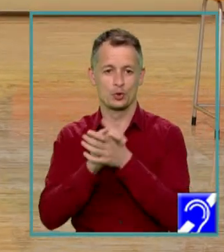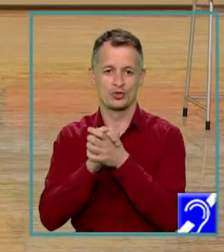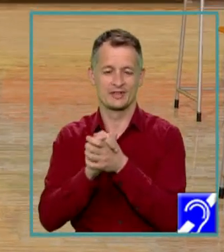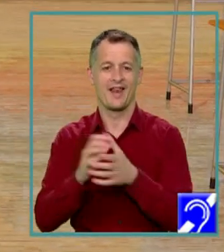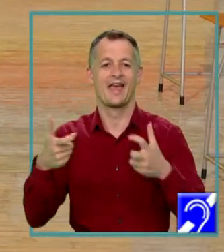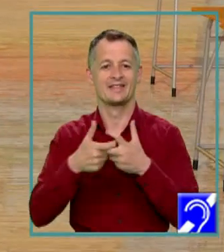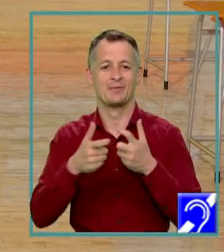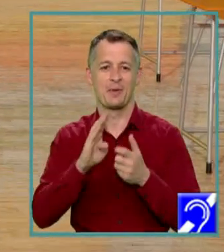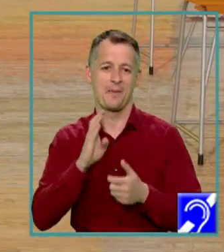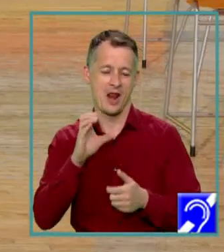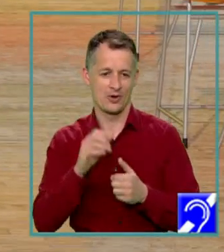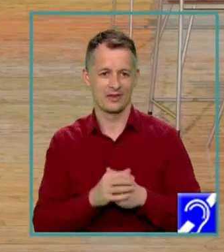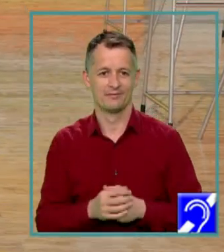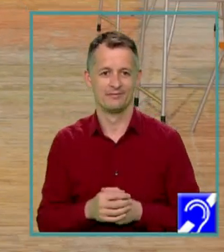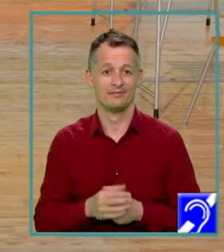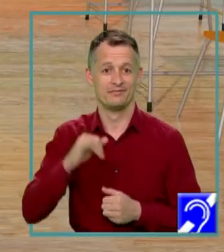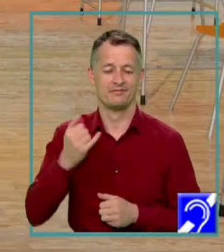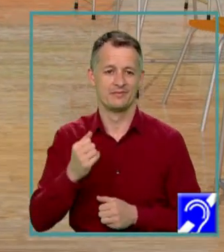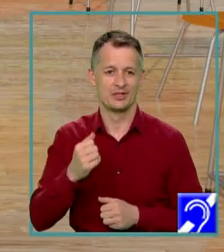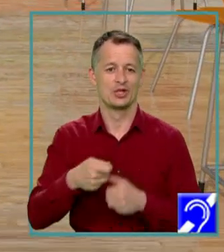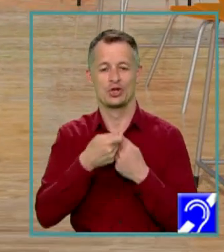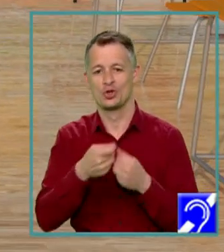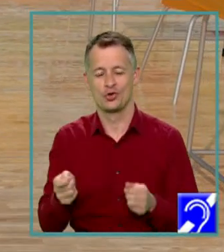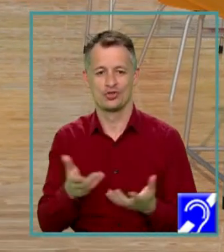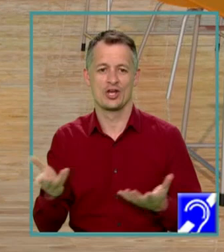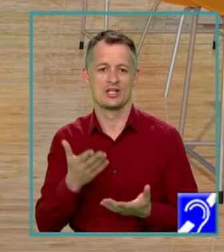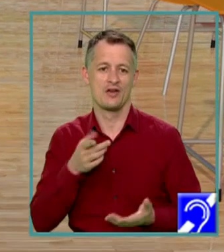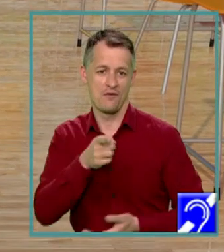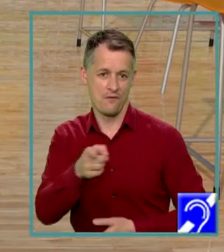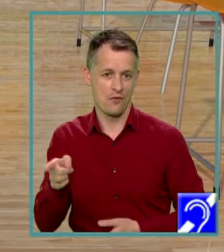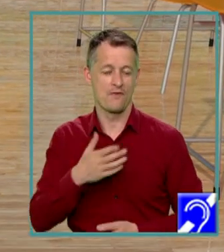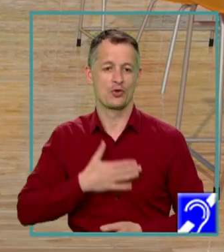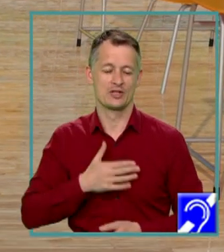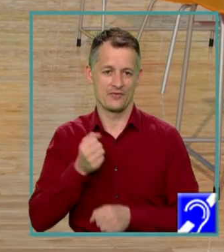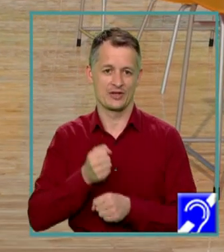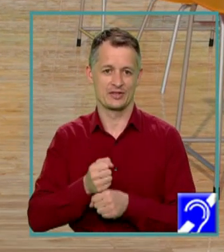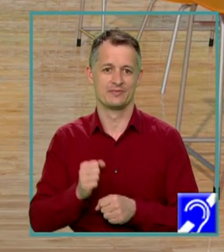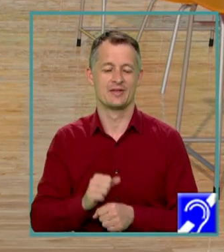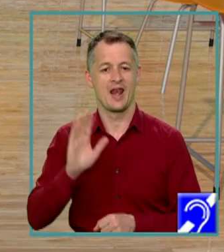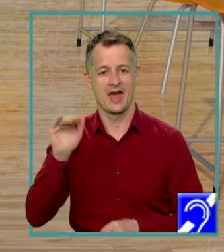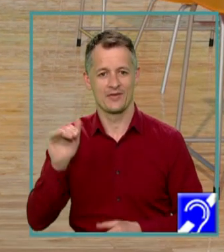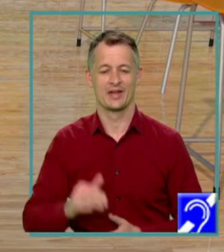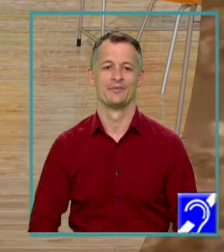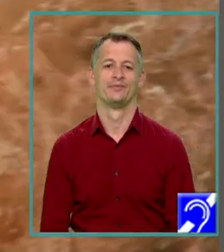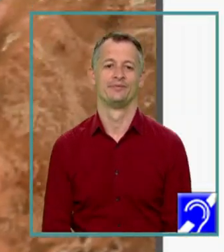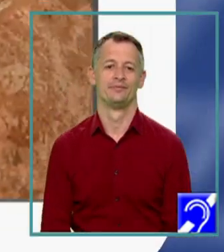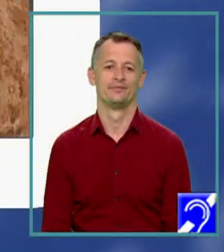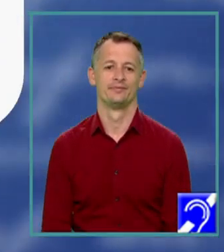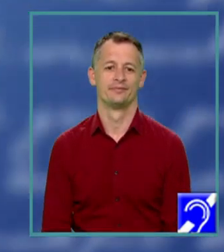examenul de bacalaureat și în tot ceea ce vă doriți să realizați La revedere